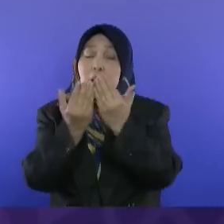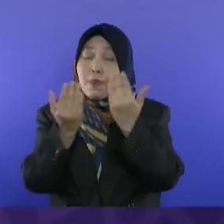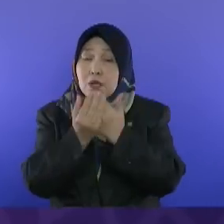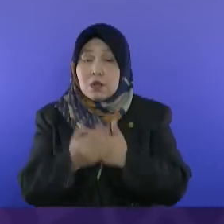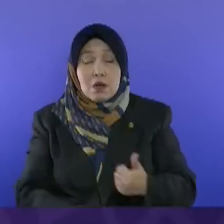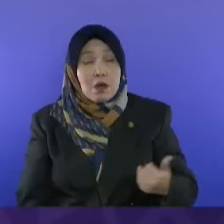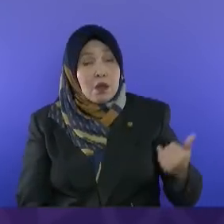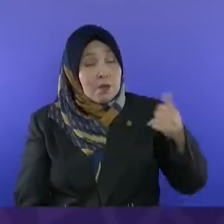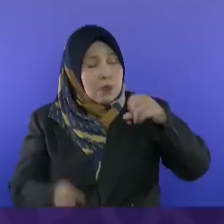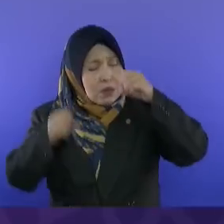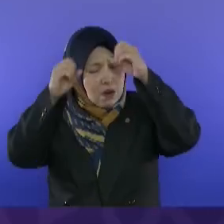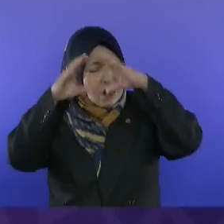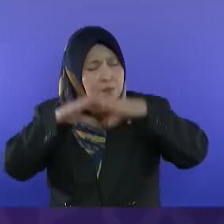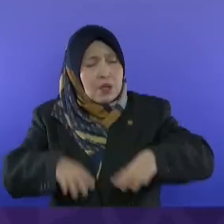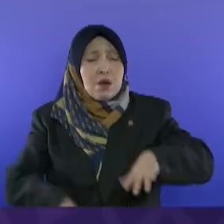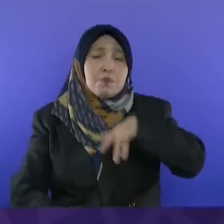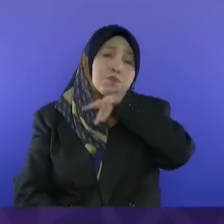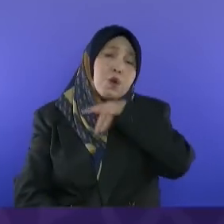wabarakatuh